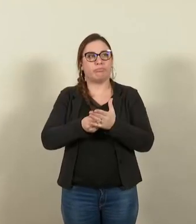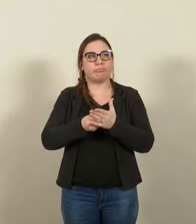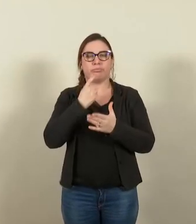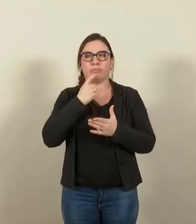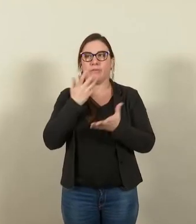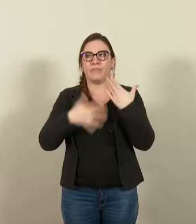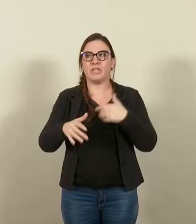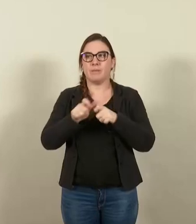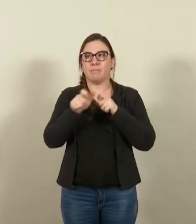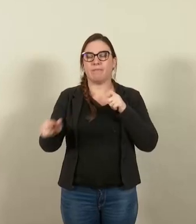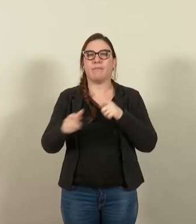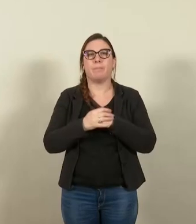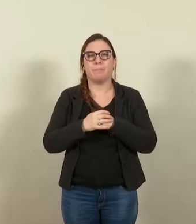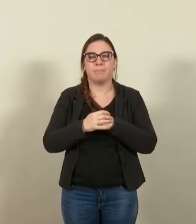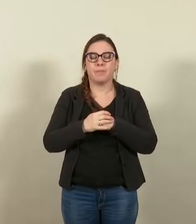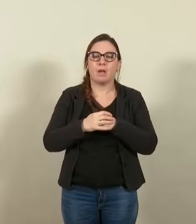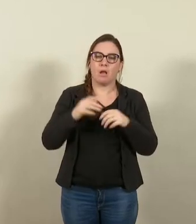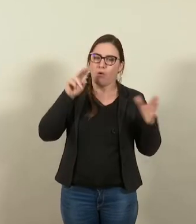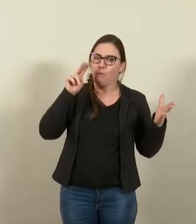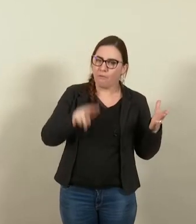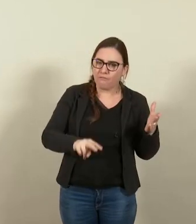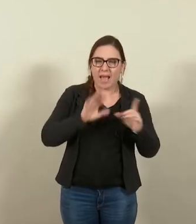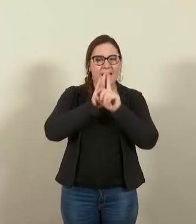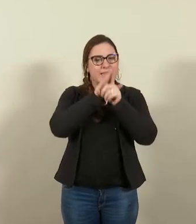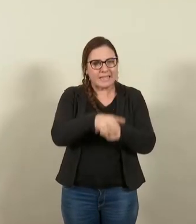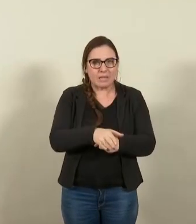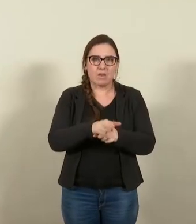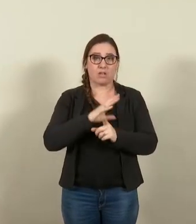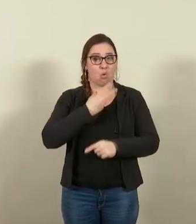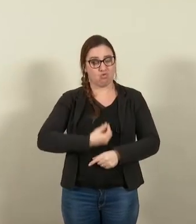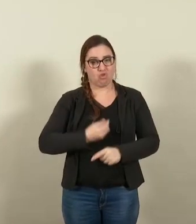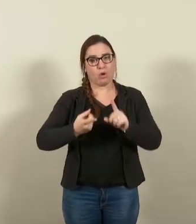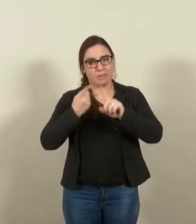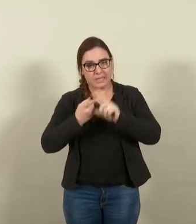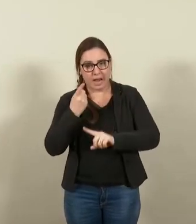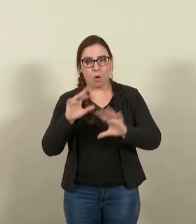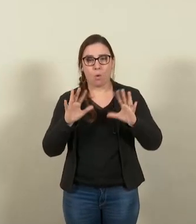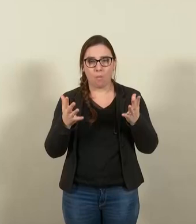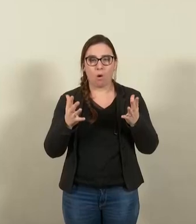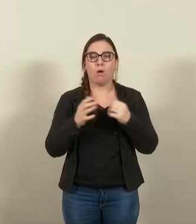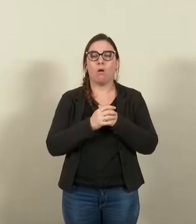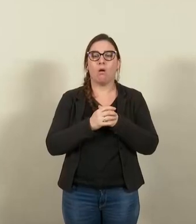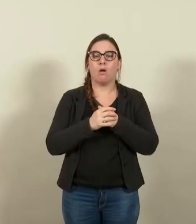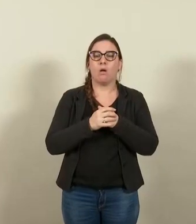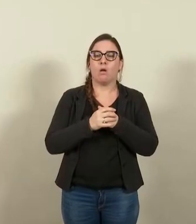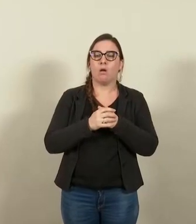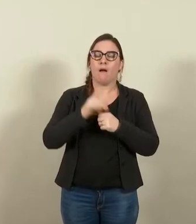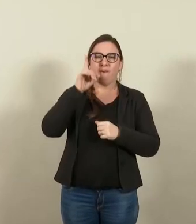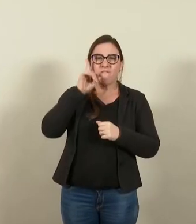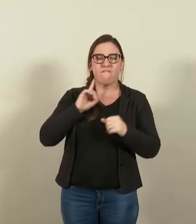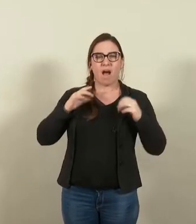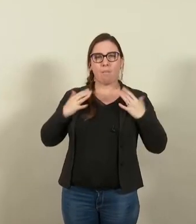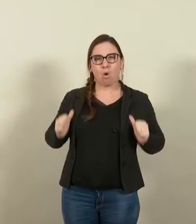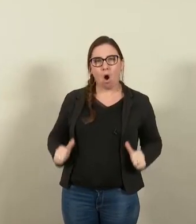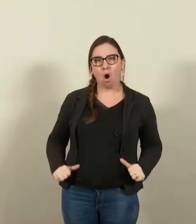Grenoble on est d'accord que c'est une discrimination de genre c'est la préservation du corps des femmes au